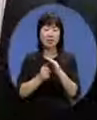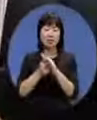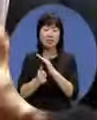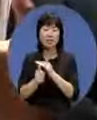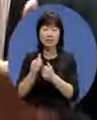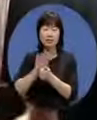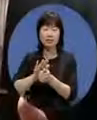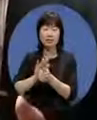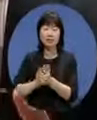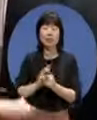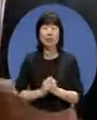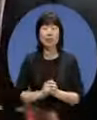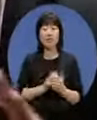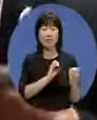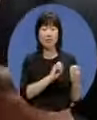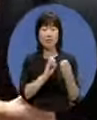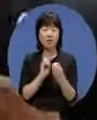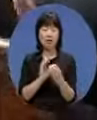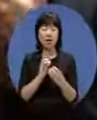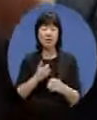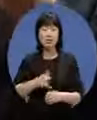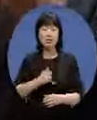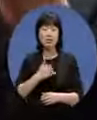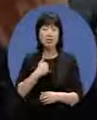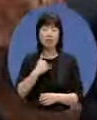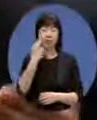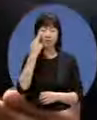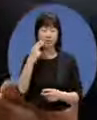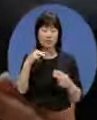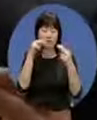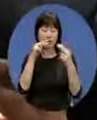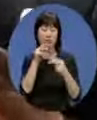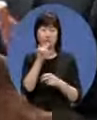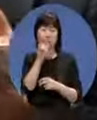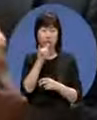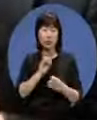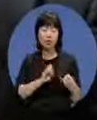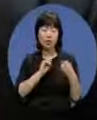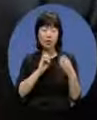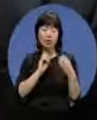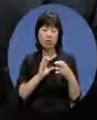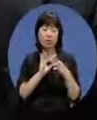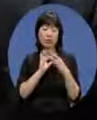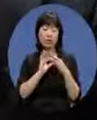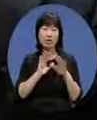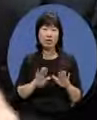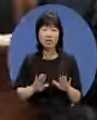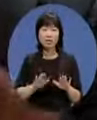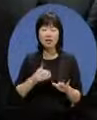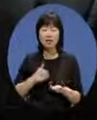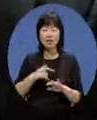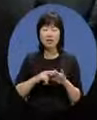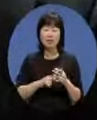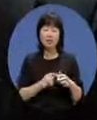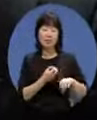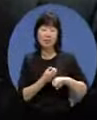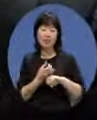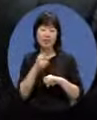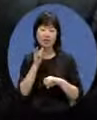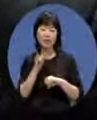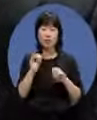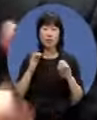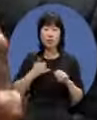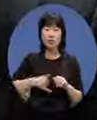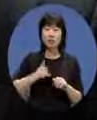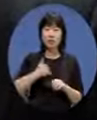정코 아이와 내가 뭔가 눈빛을 맞보고 대화를 통해서 내 마음을 전달하고 아이도